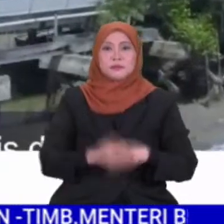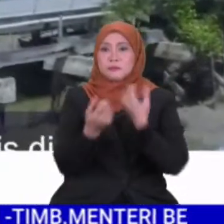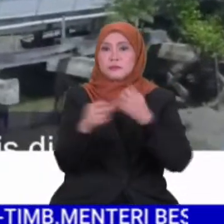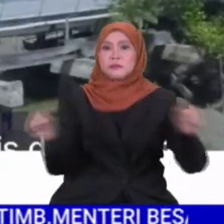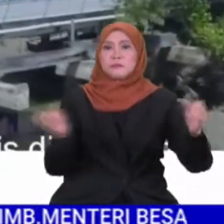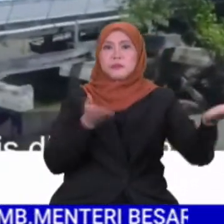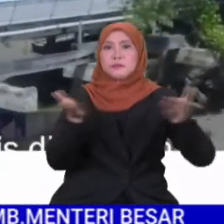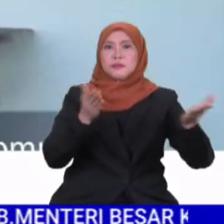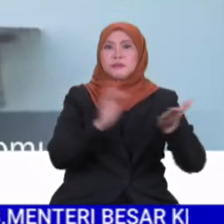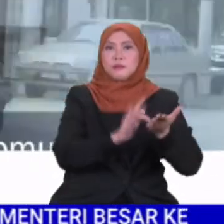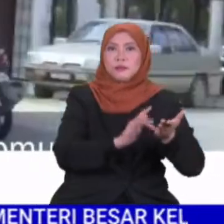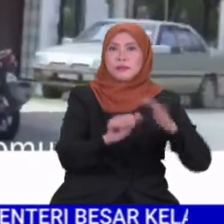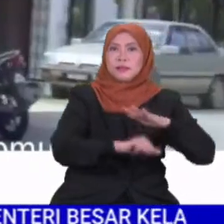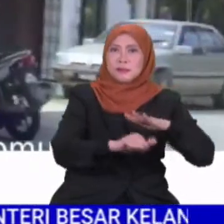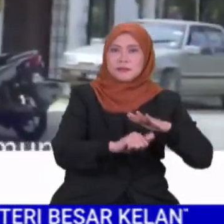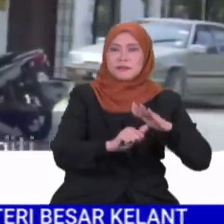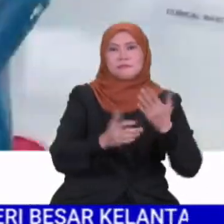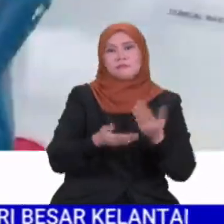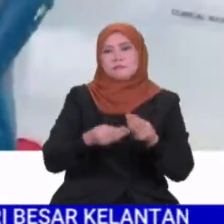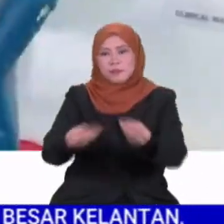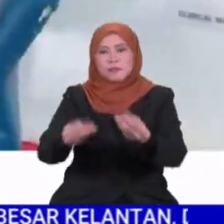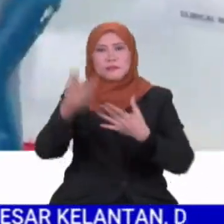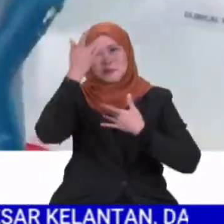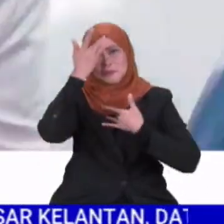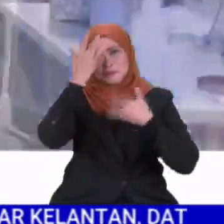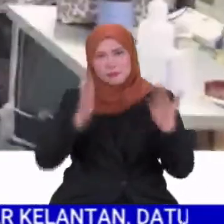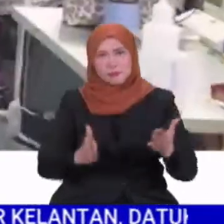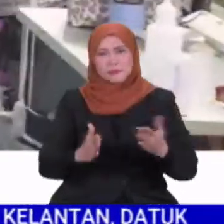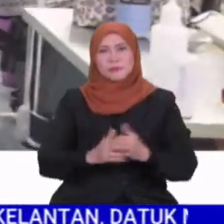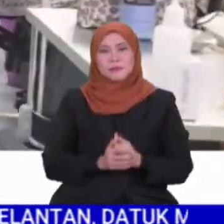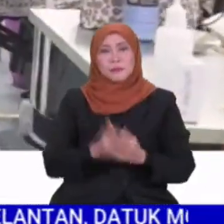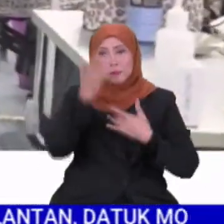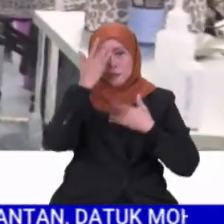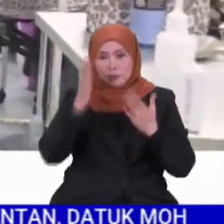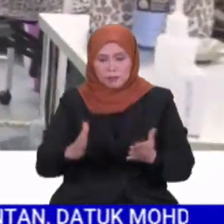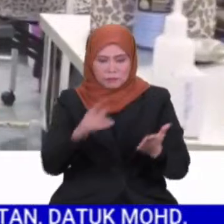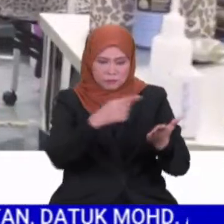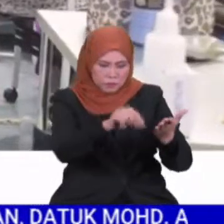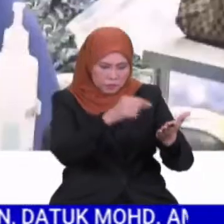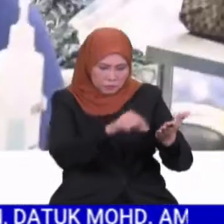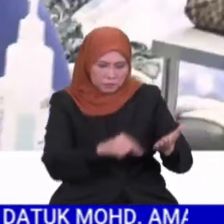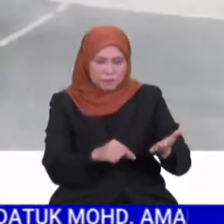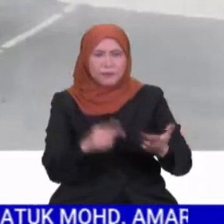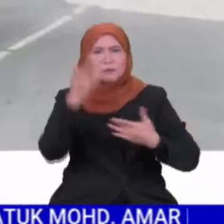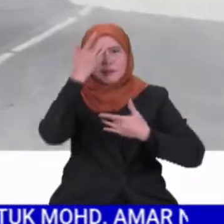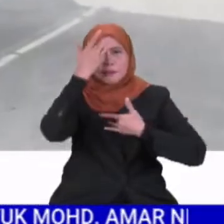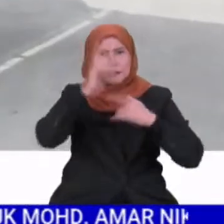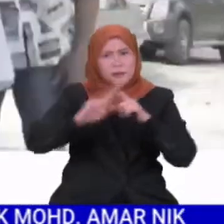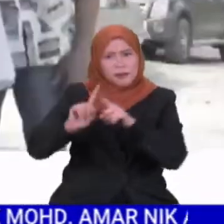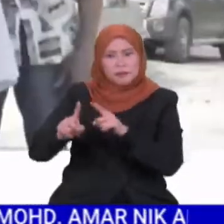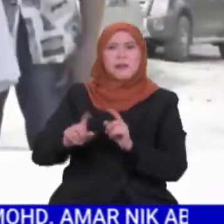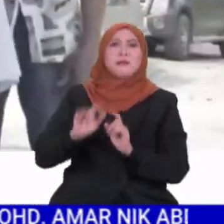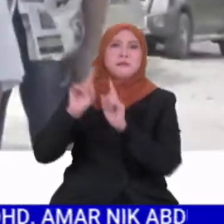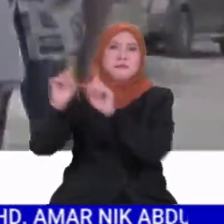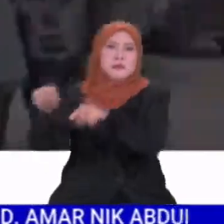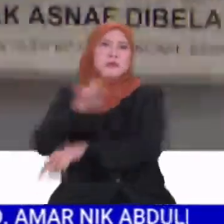menyediakan perkhidmatan rawatan asas kepada pesakit. Pesakit akan dirujuk ke hospital sekiranya mempunyai keperluan.